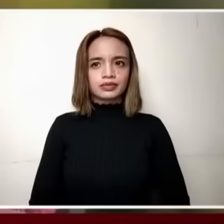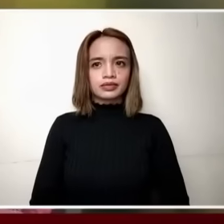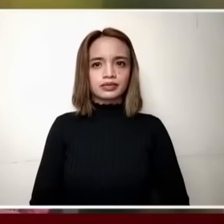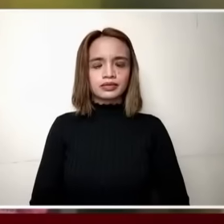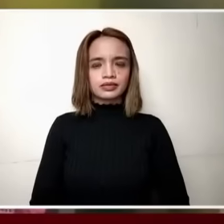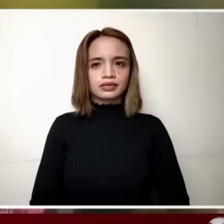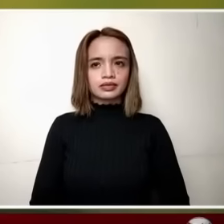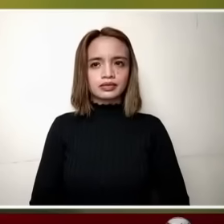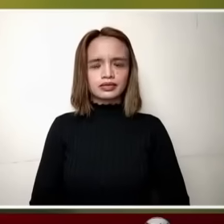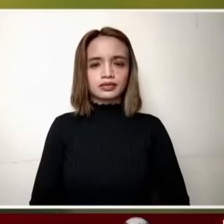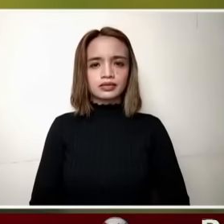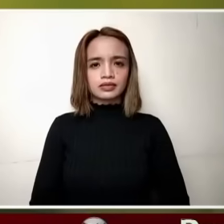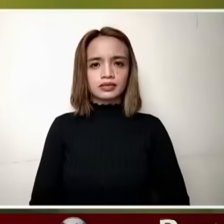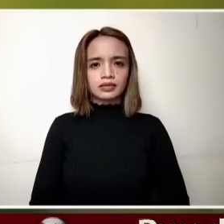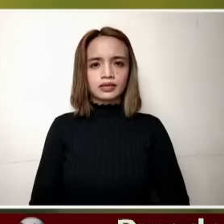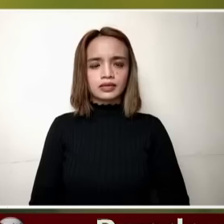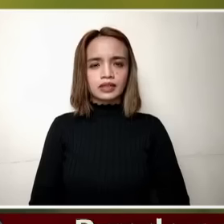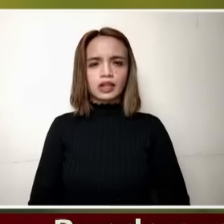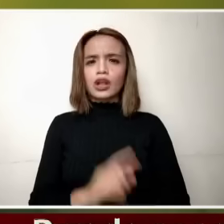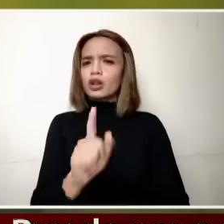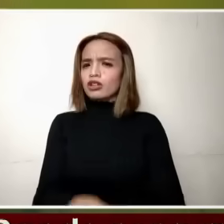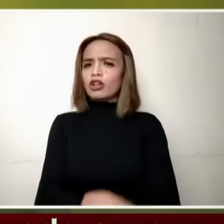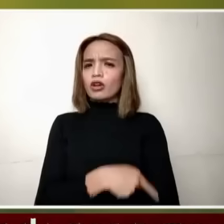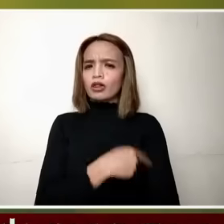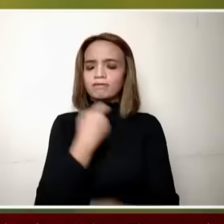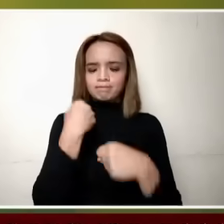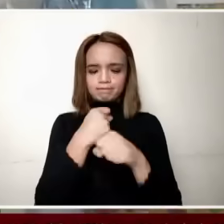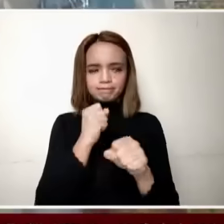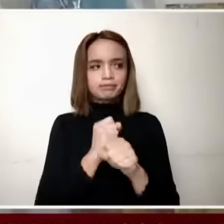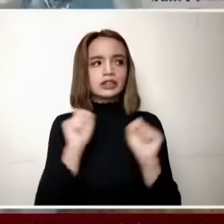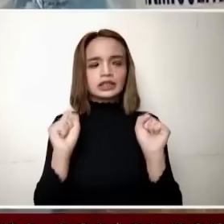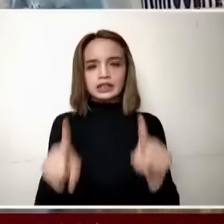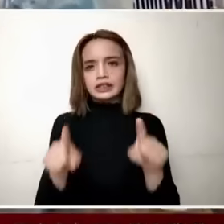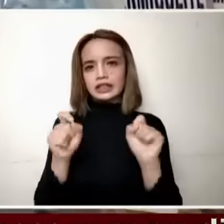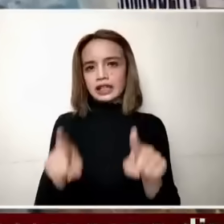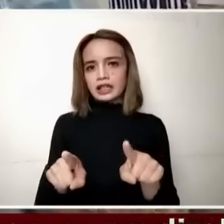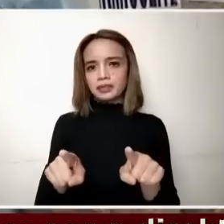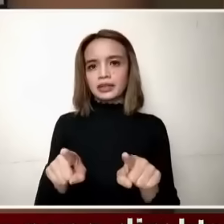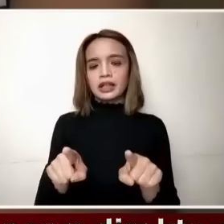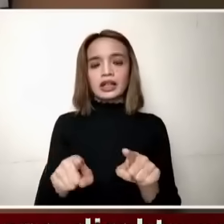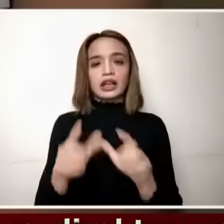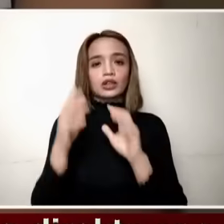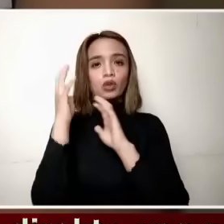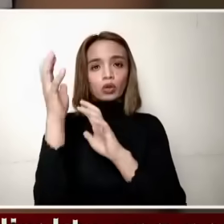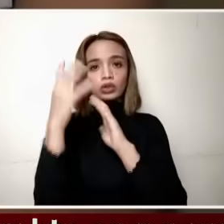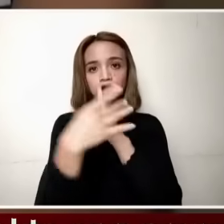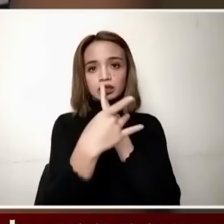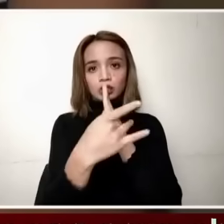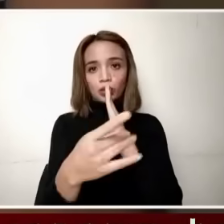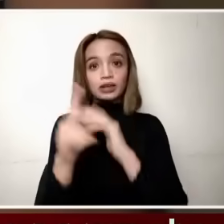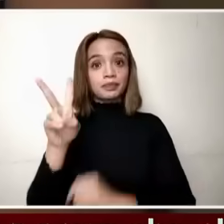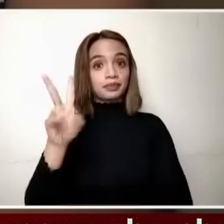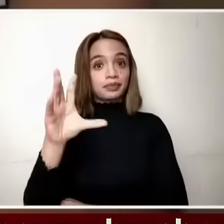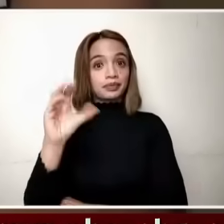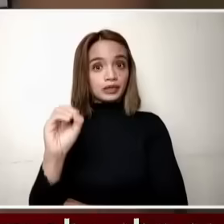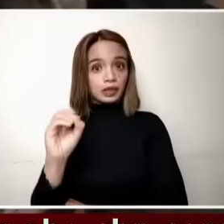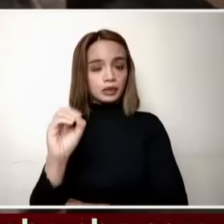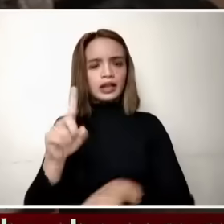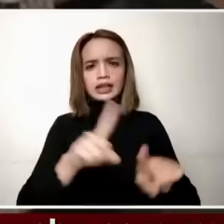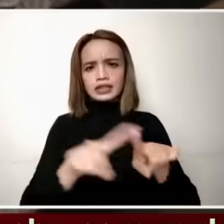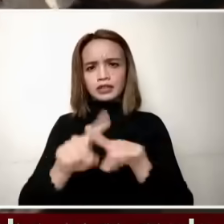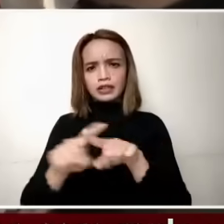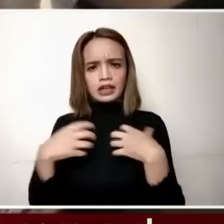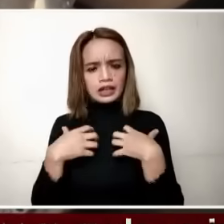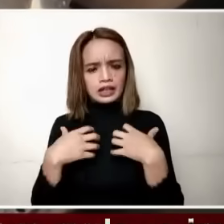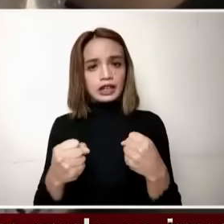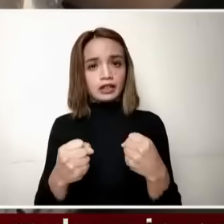Matagal nang gumagawa at nagbebenta ng virgin coconut oil o VCO at iba pang herbal products si Lisa Bakyan at ang kanyang pamilya.